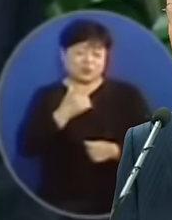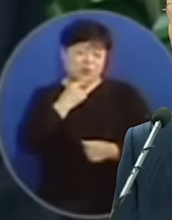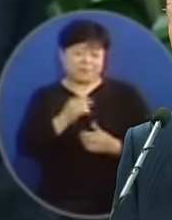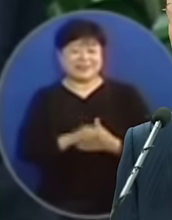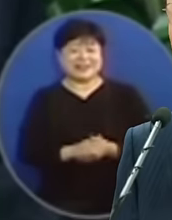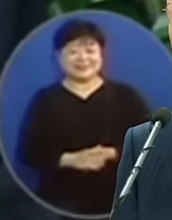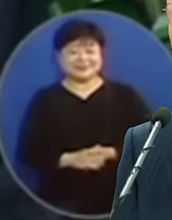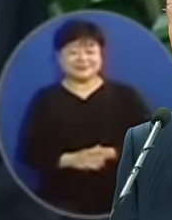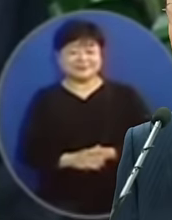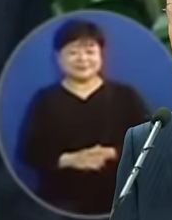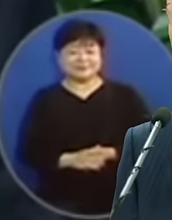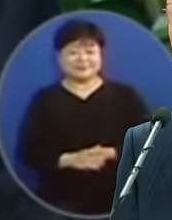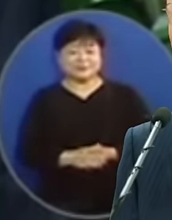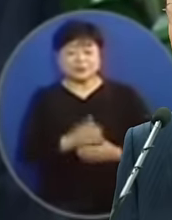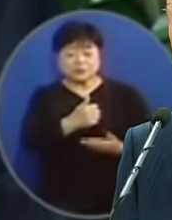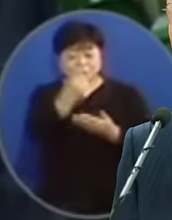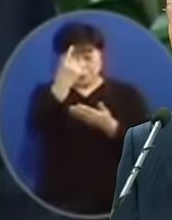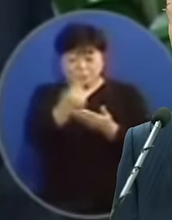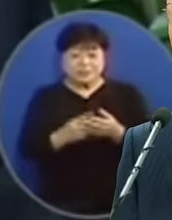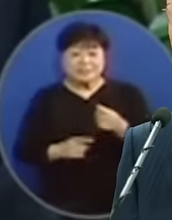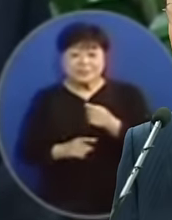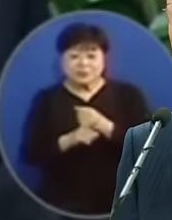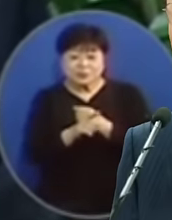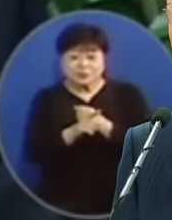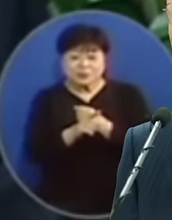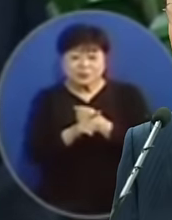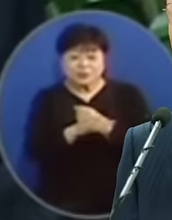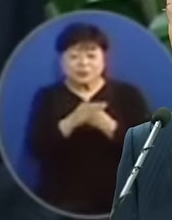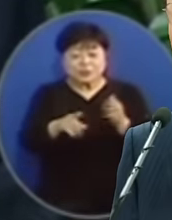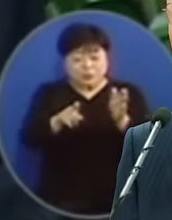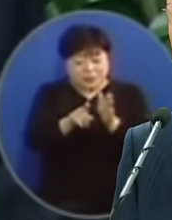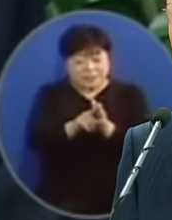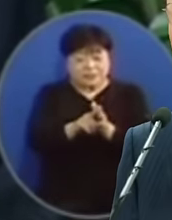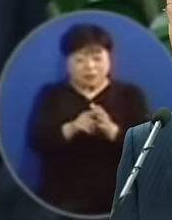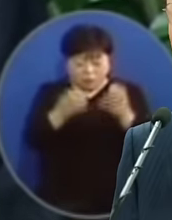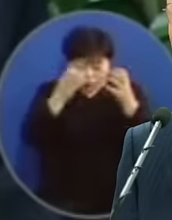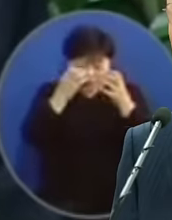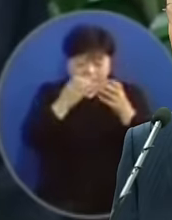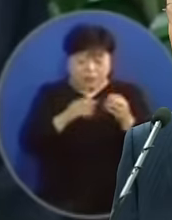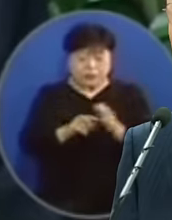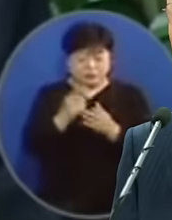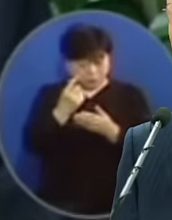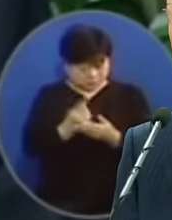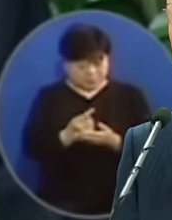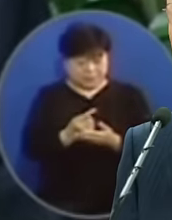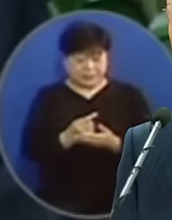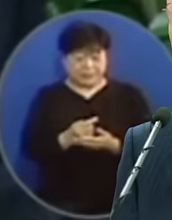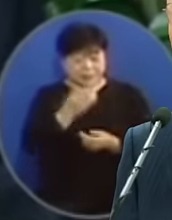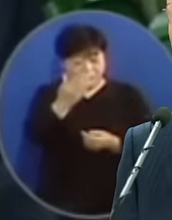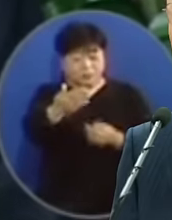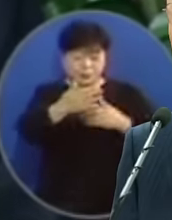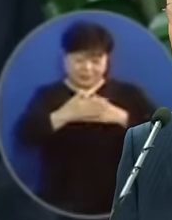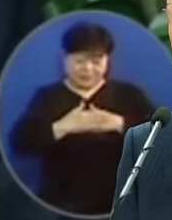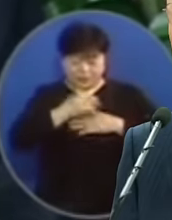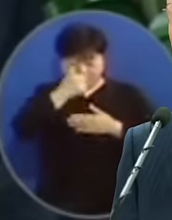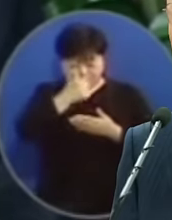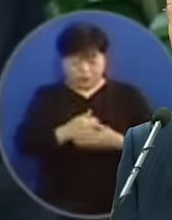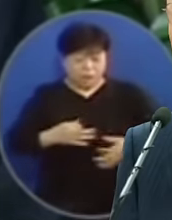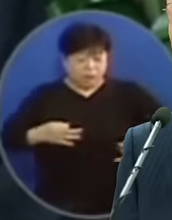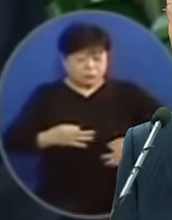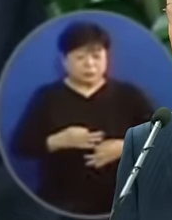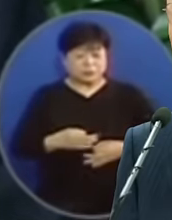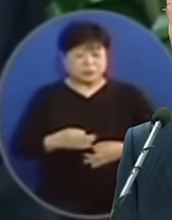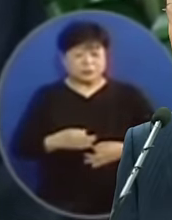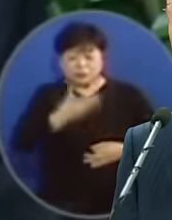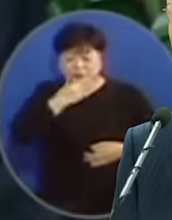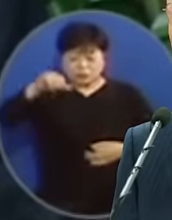원하시는 것입니다. 우리 주님이 오신 것은 우리를 위해서 고생하기 위해서 오시지 않습니까? 여러분과 나의 죄와 불의 추악과